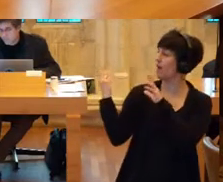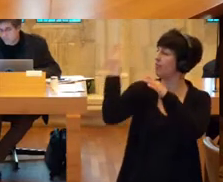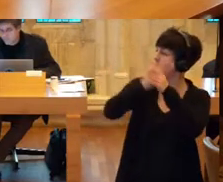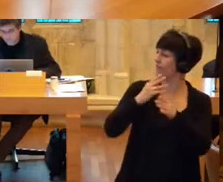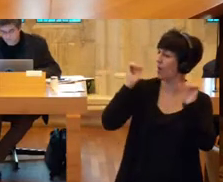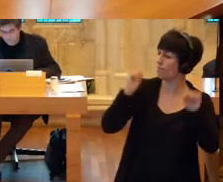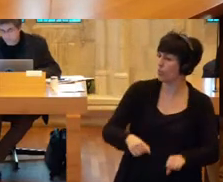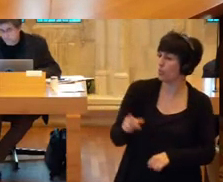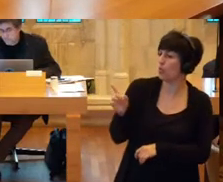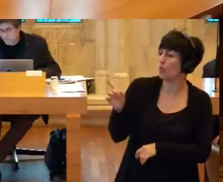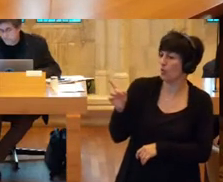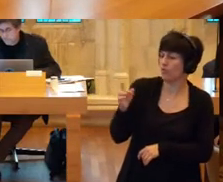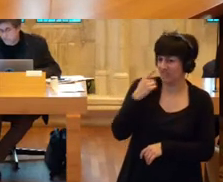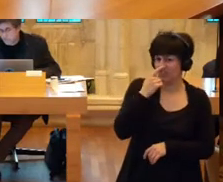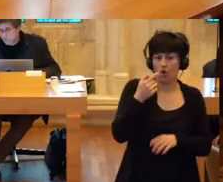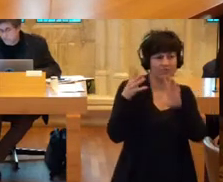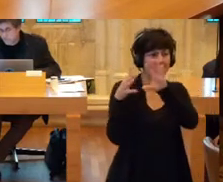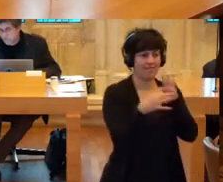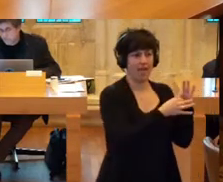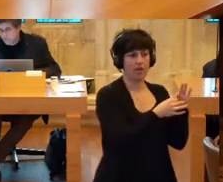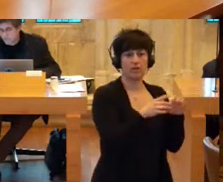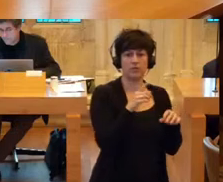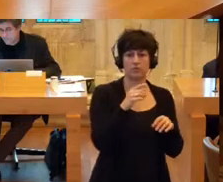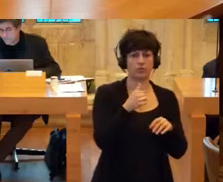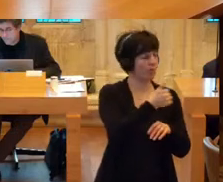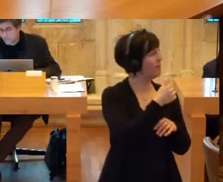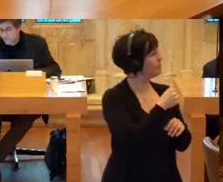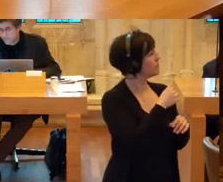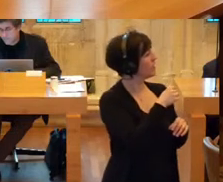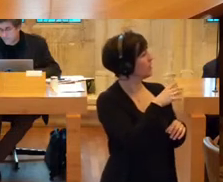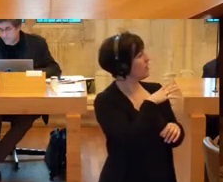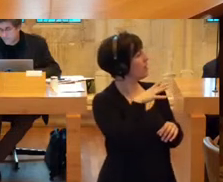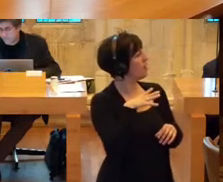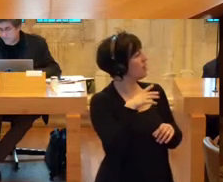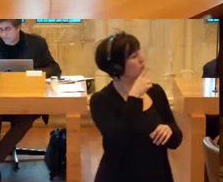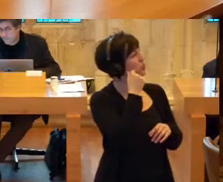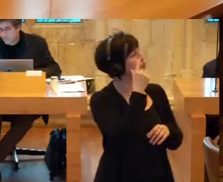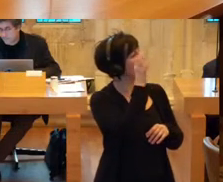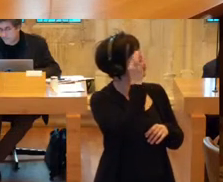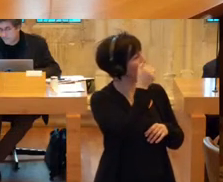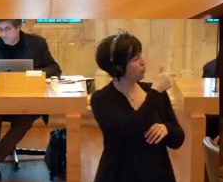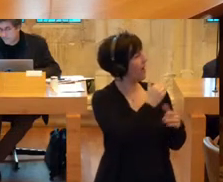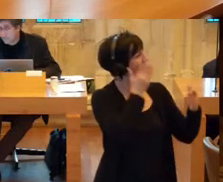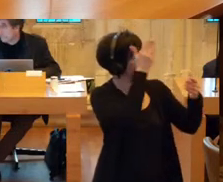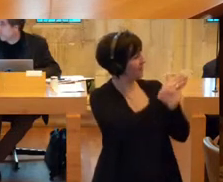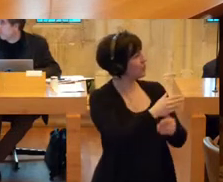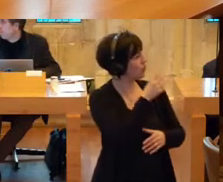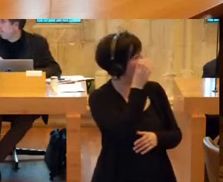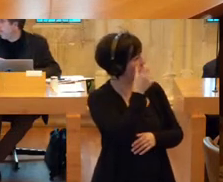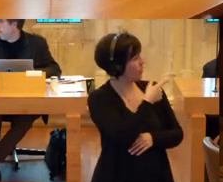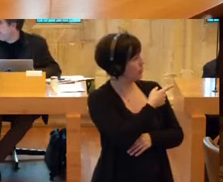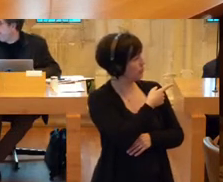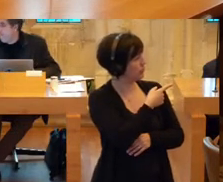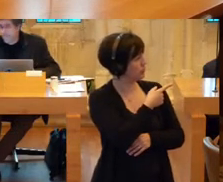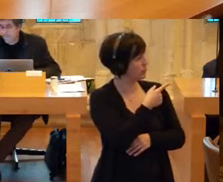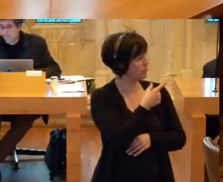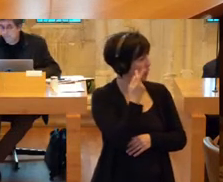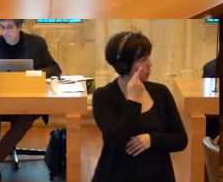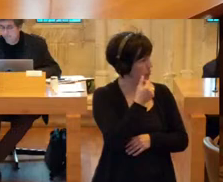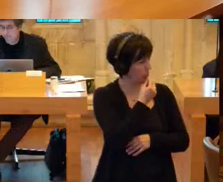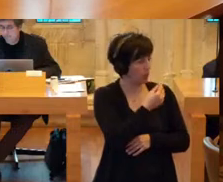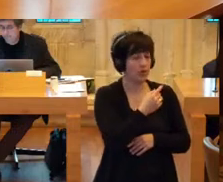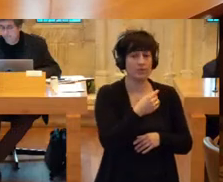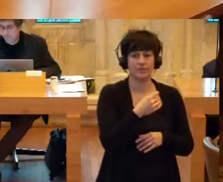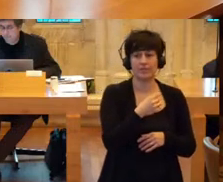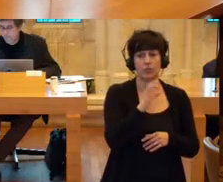sujet. Je pense que tu es arrivé juste... Je ne sais pas si tu as entendu l'intervention de M. Lecoutour. Ah, bah, c'était en guise de